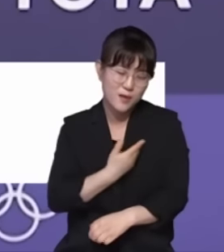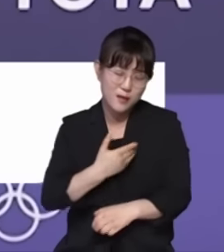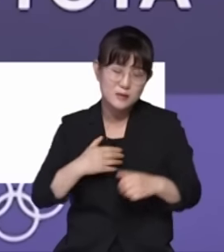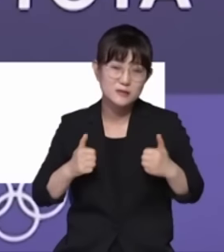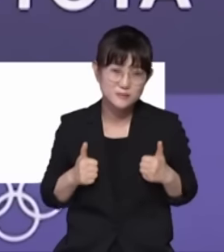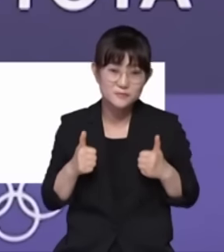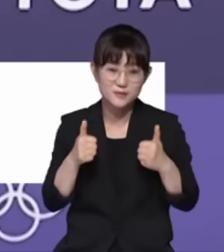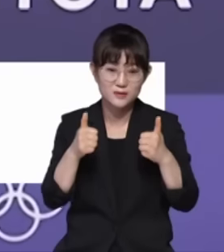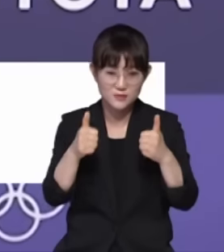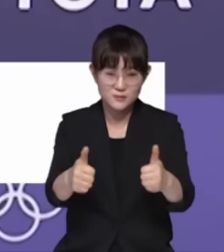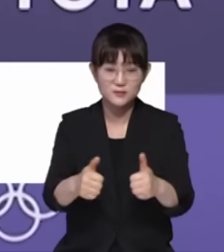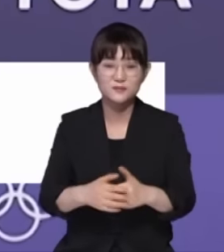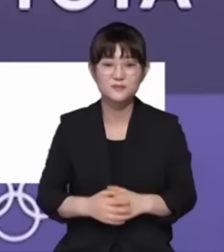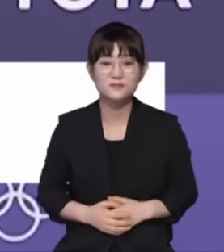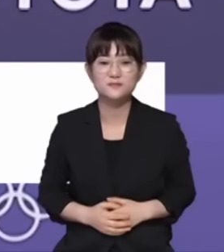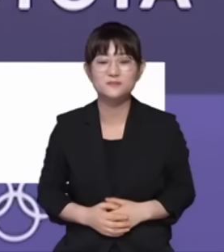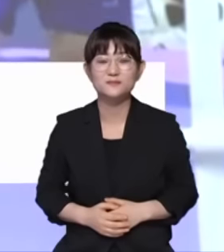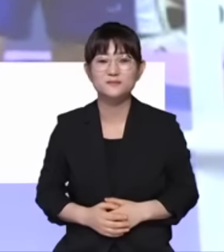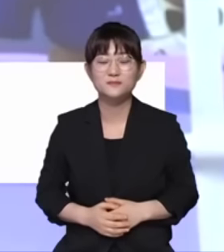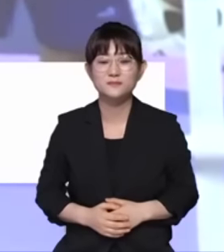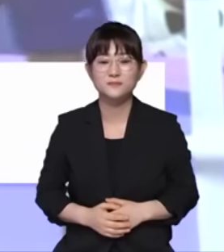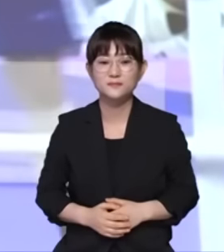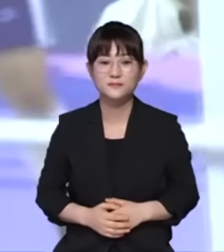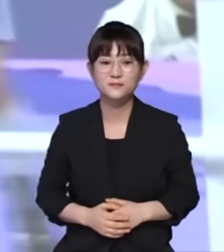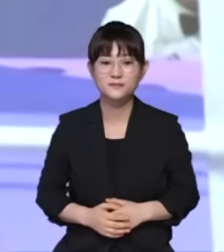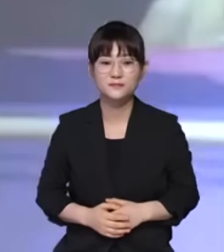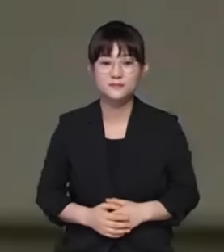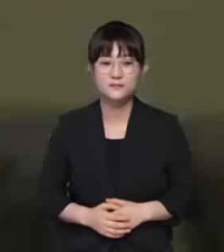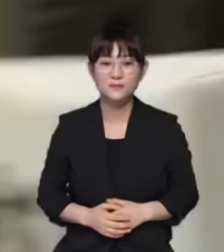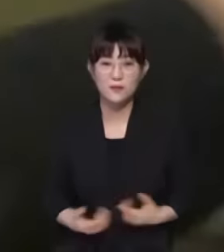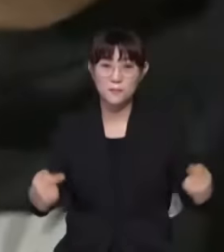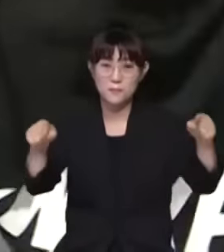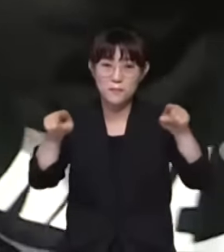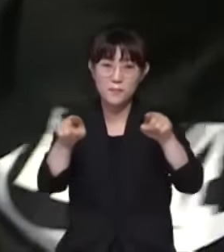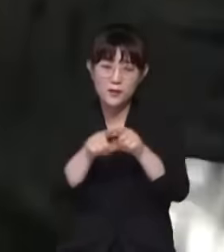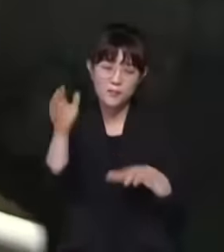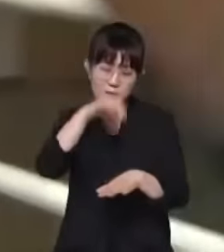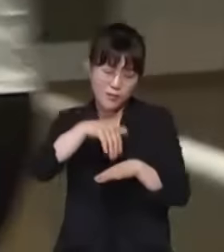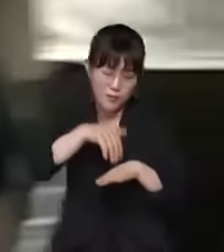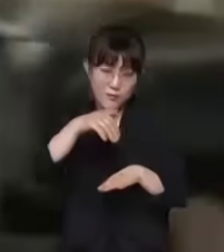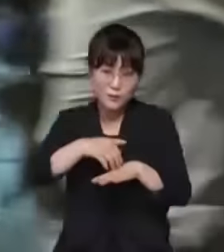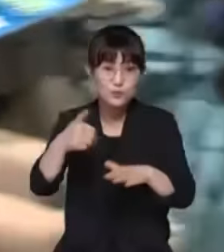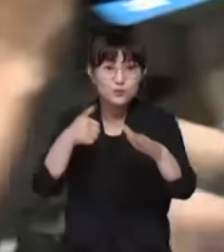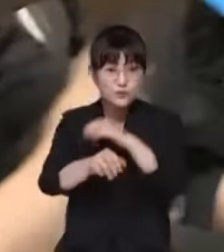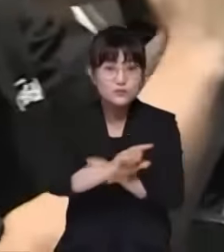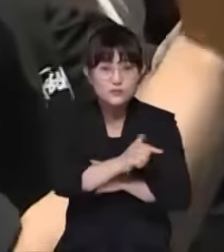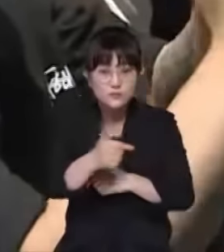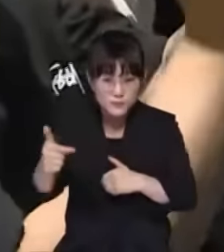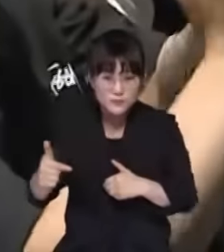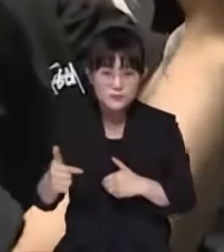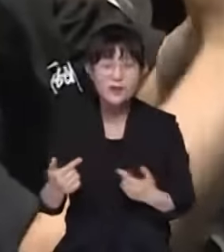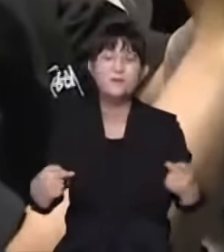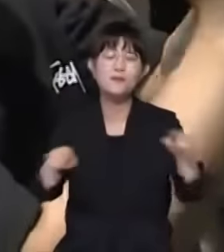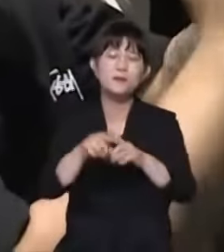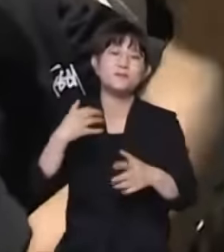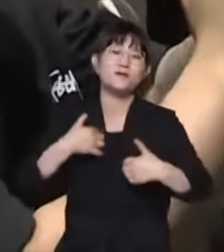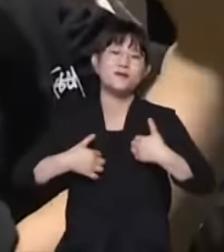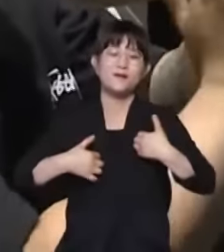하고 이제 경기를 했던 것 같아요. 함께 땀과 눈물을 흘려온 동료들은 제일처럼